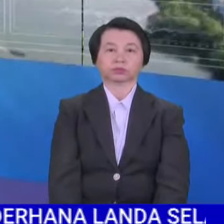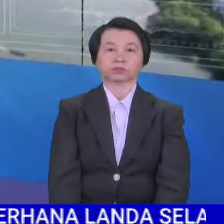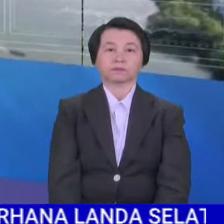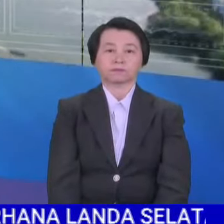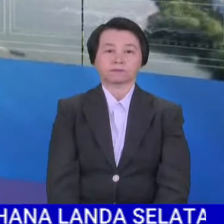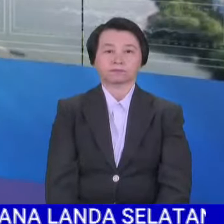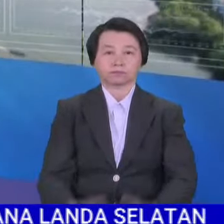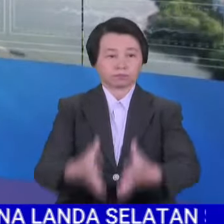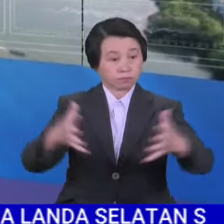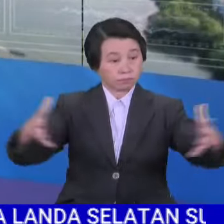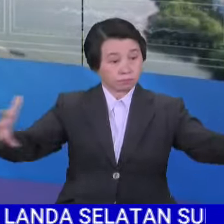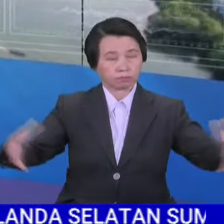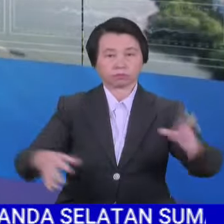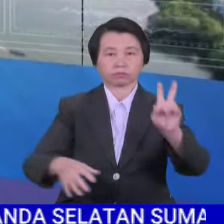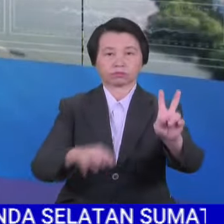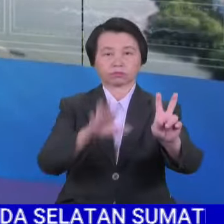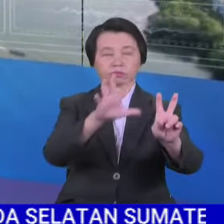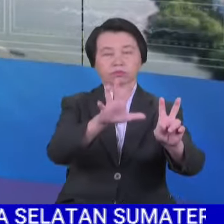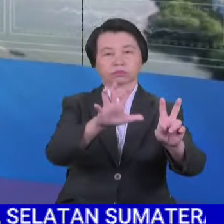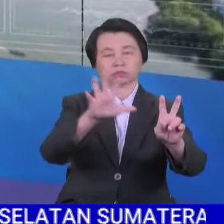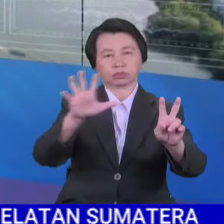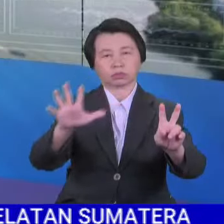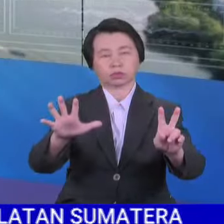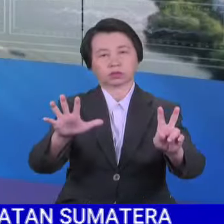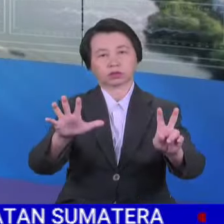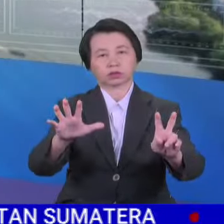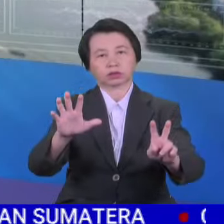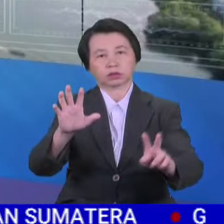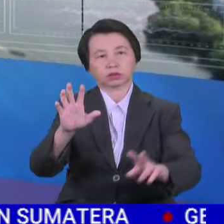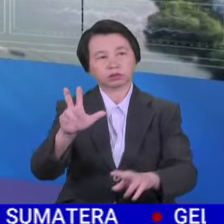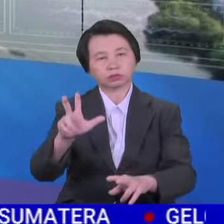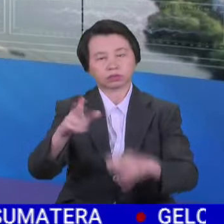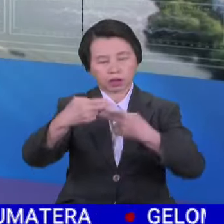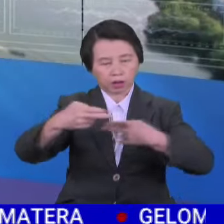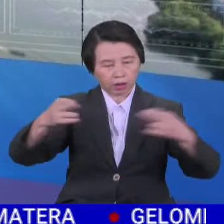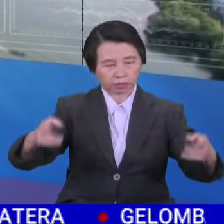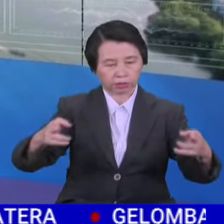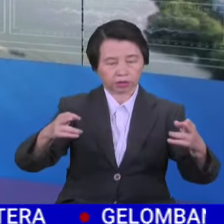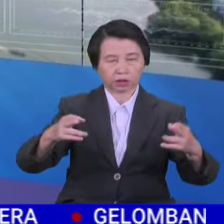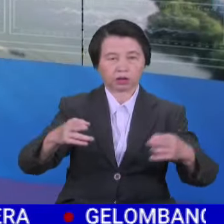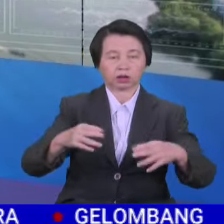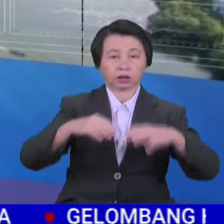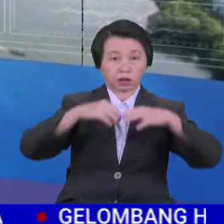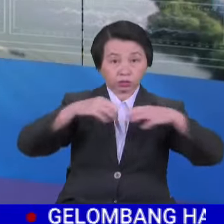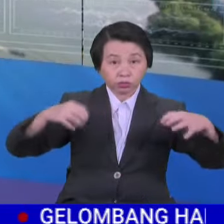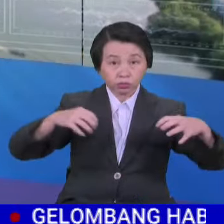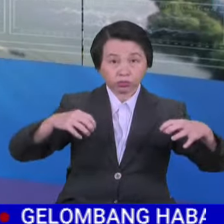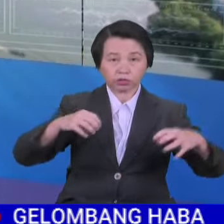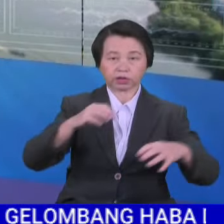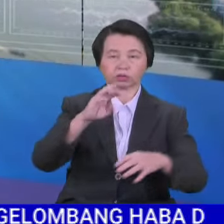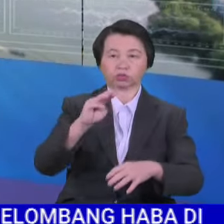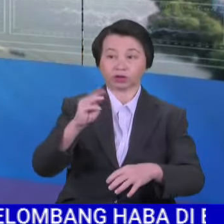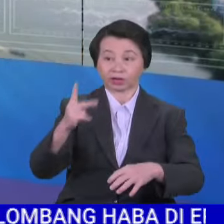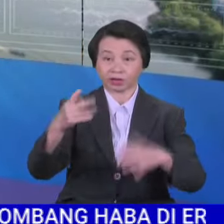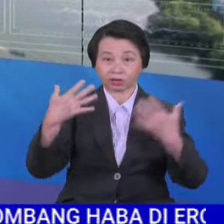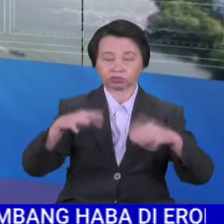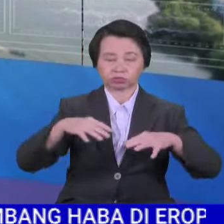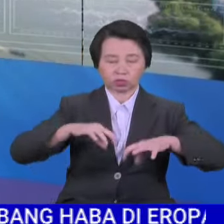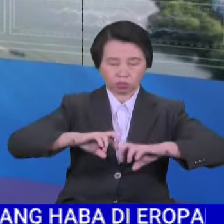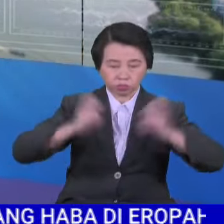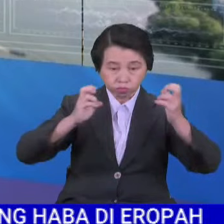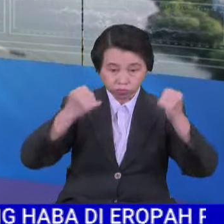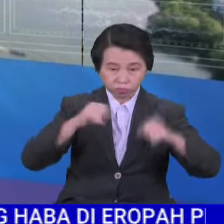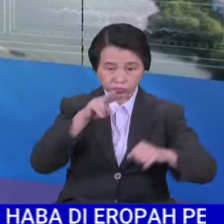Hai seluas e2053 hektare tanaman durian Musang King telah dibangunkan di Sabah sehingga tahun lepas yang